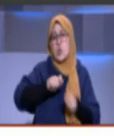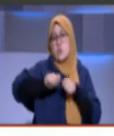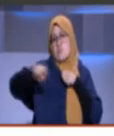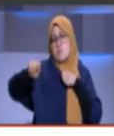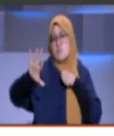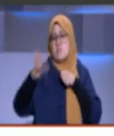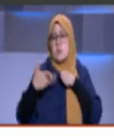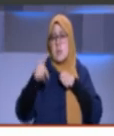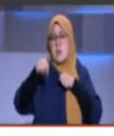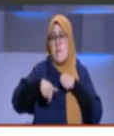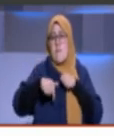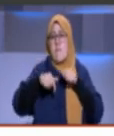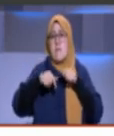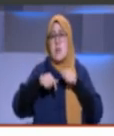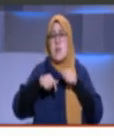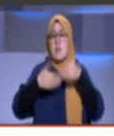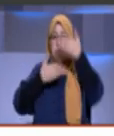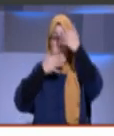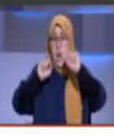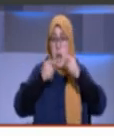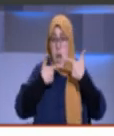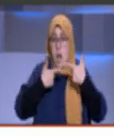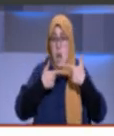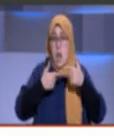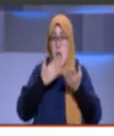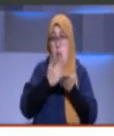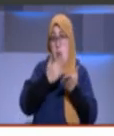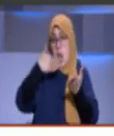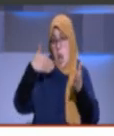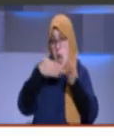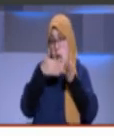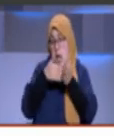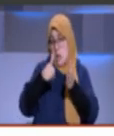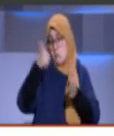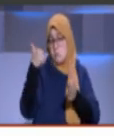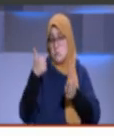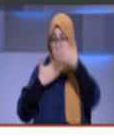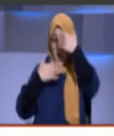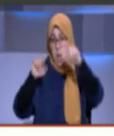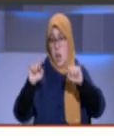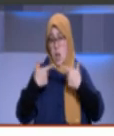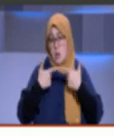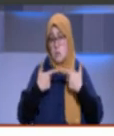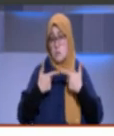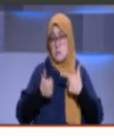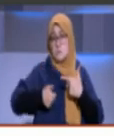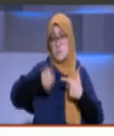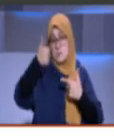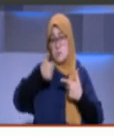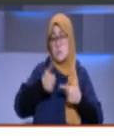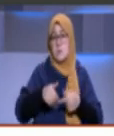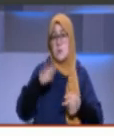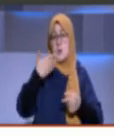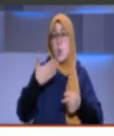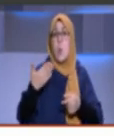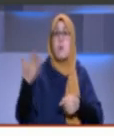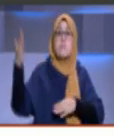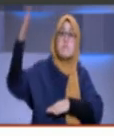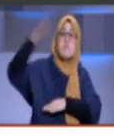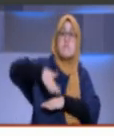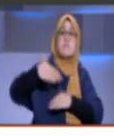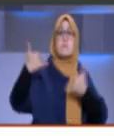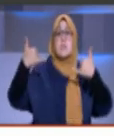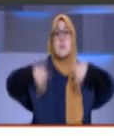في خلية الأميرية أو في العملية الأمنية اللي كان نتيجتها الناجحة هي إجهاض